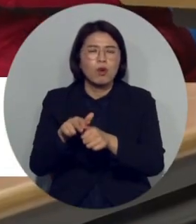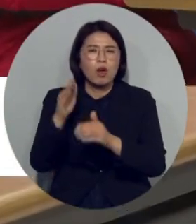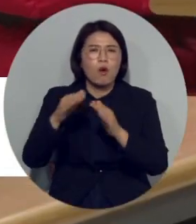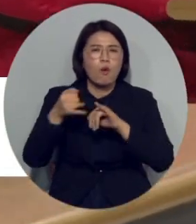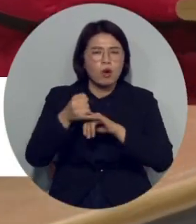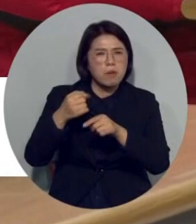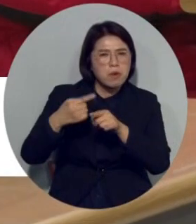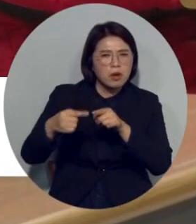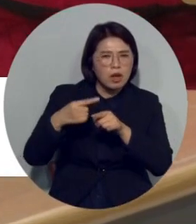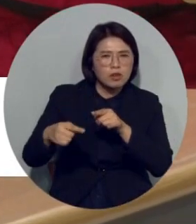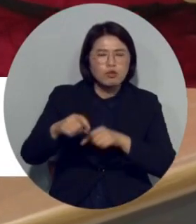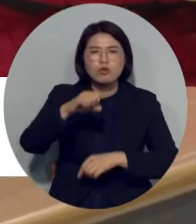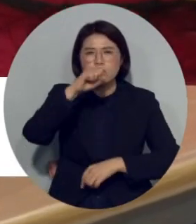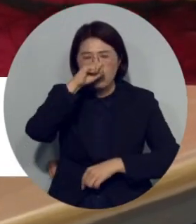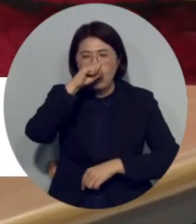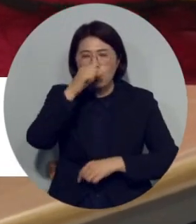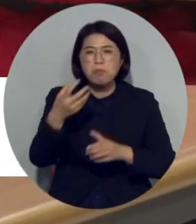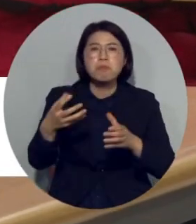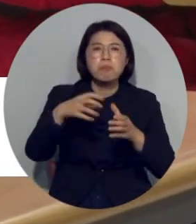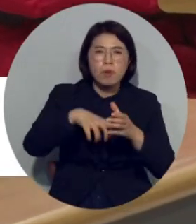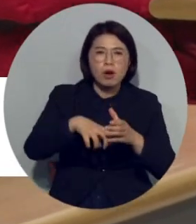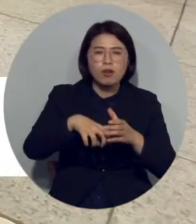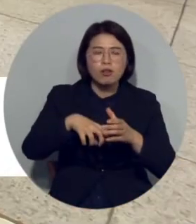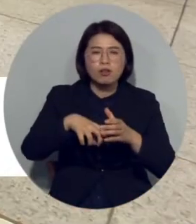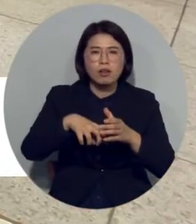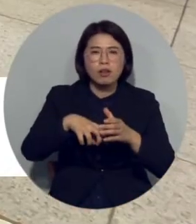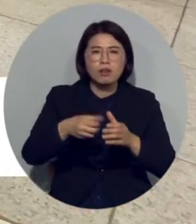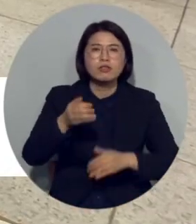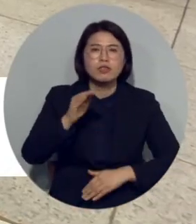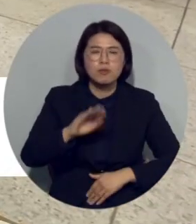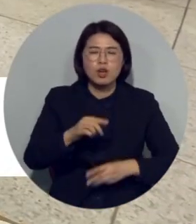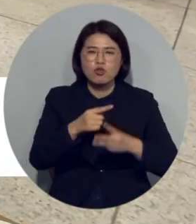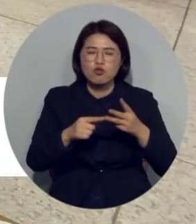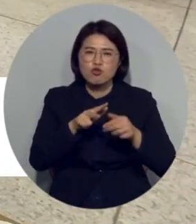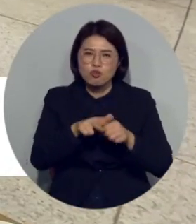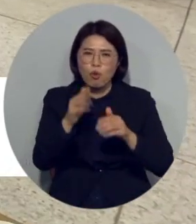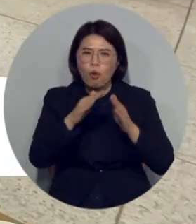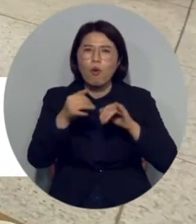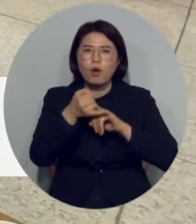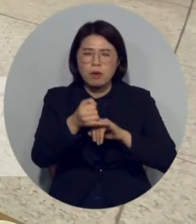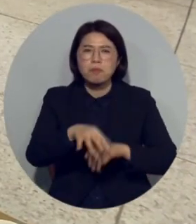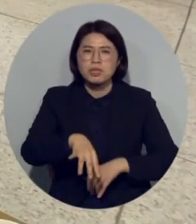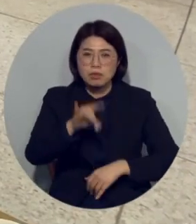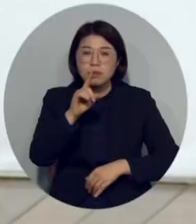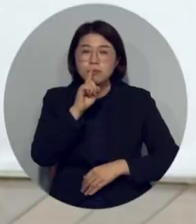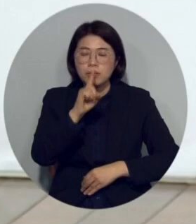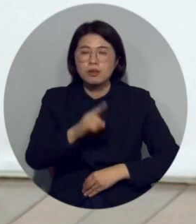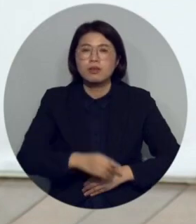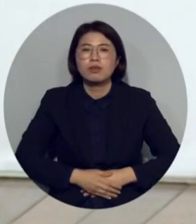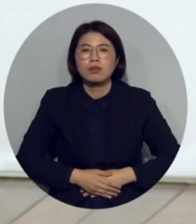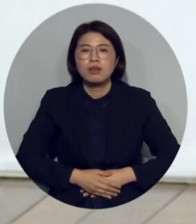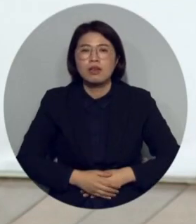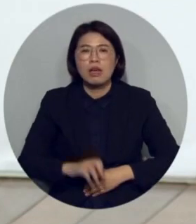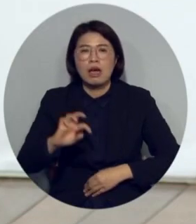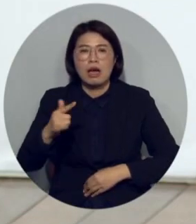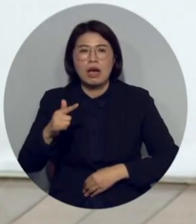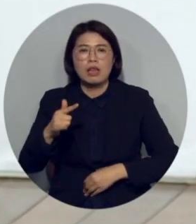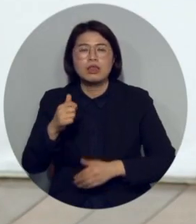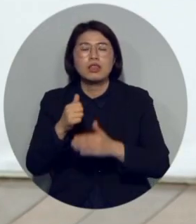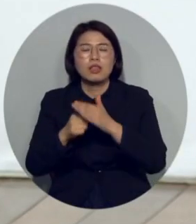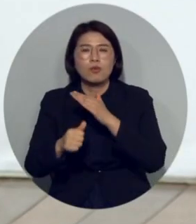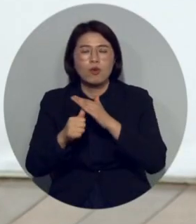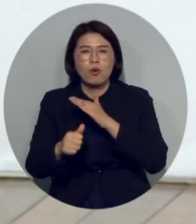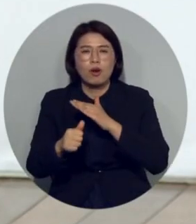좋은 부분은 흡수하되 윤석열 후보의 공약을 우선시하겠다고 했습니다. 또 안철수 대표가